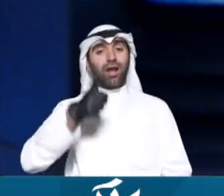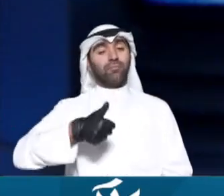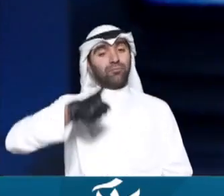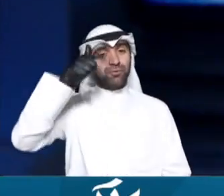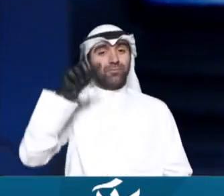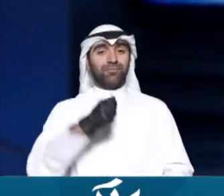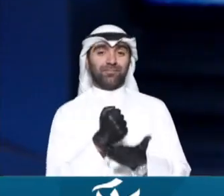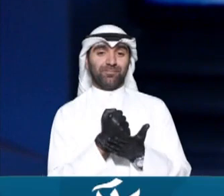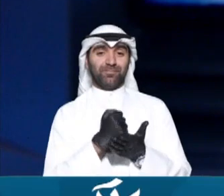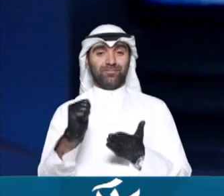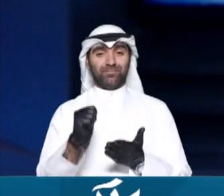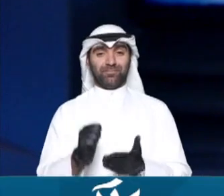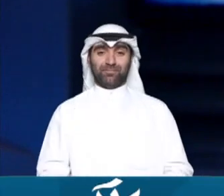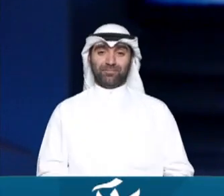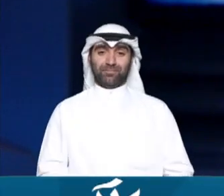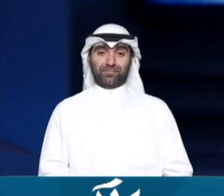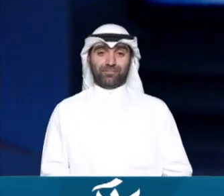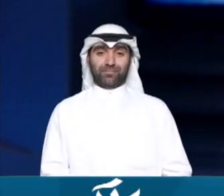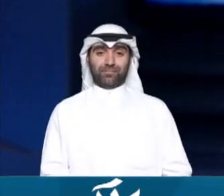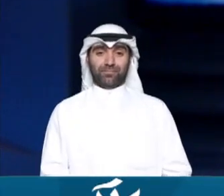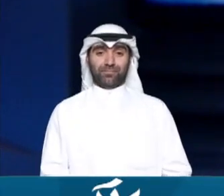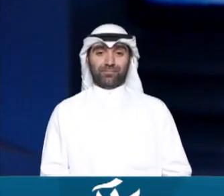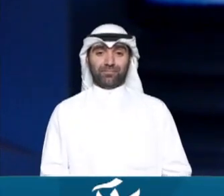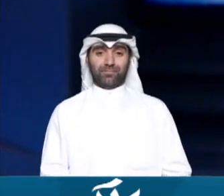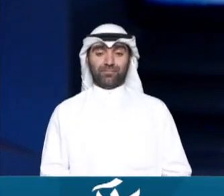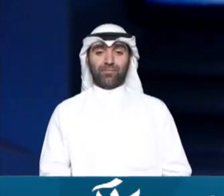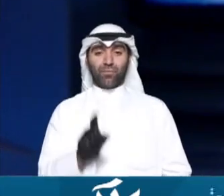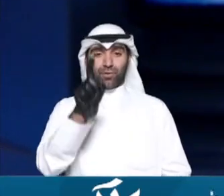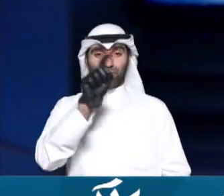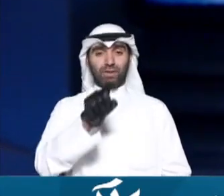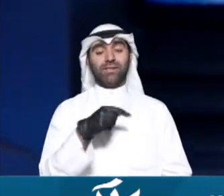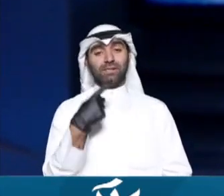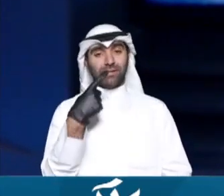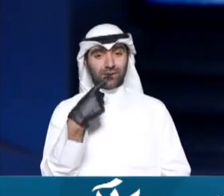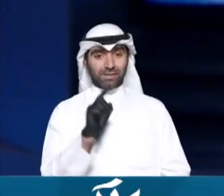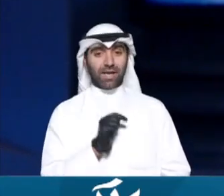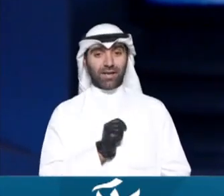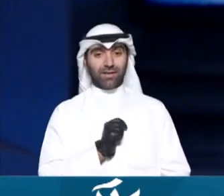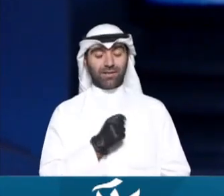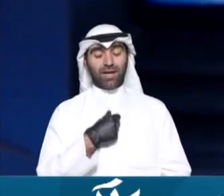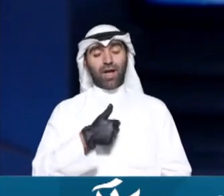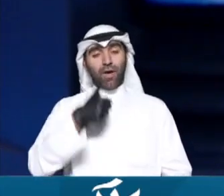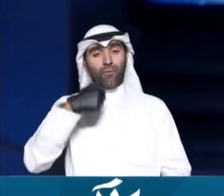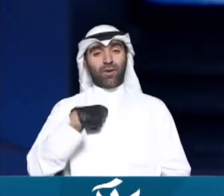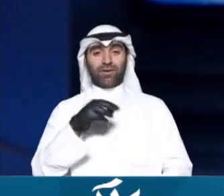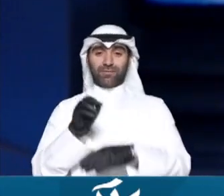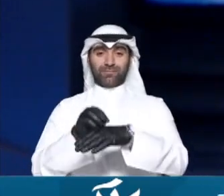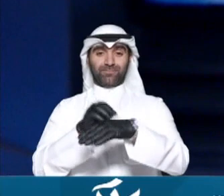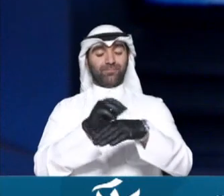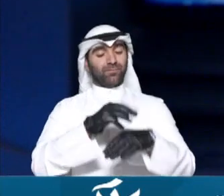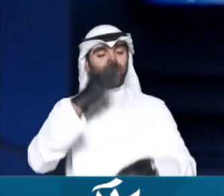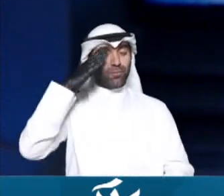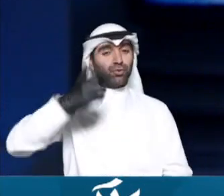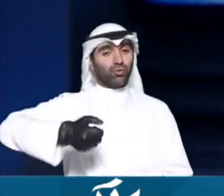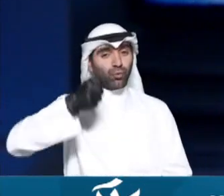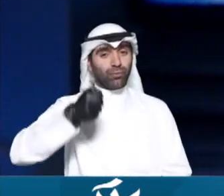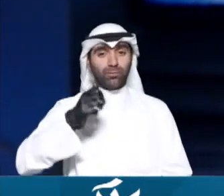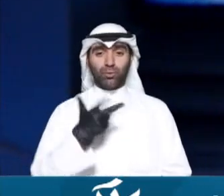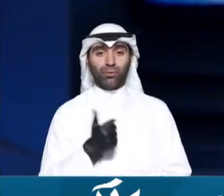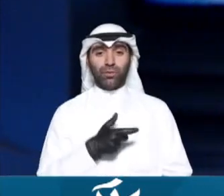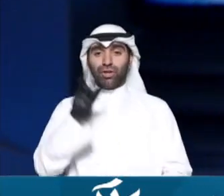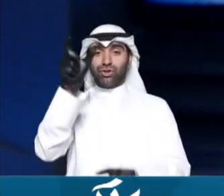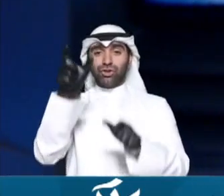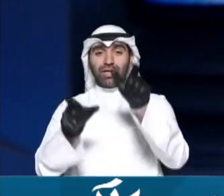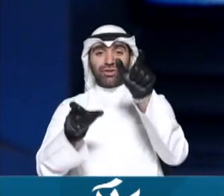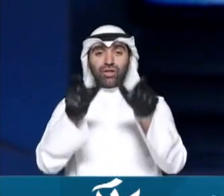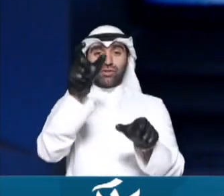عمرك يعني البعض يعني أول شيء نشيد في الناس اللي ملتزمين في البقاء في منازلهم ودورهم اليوم يعني لا يقل بطولة